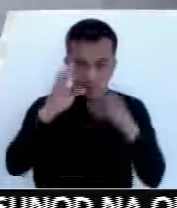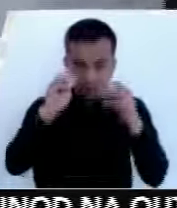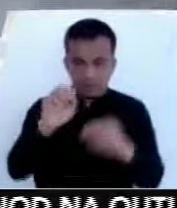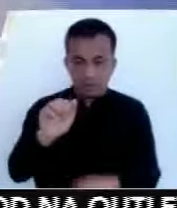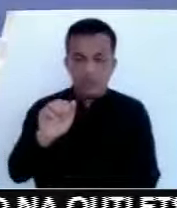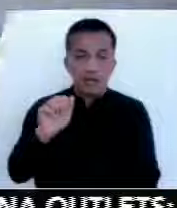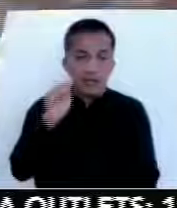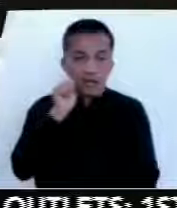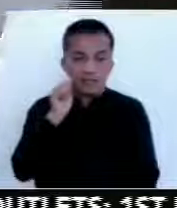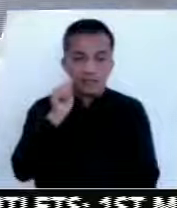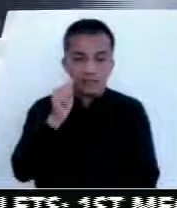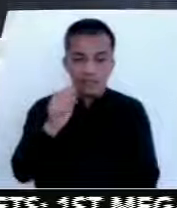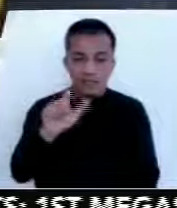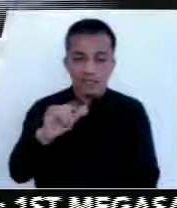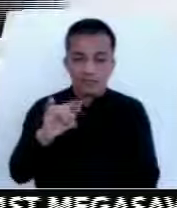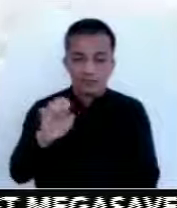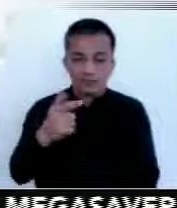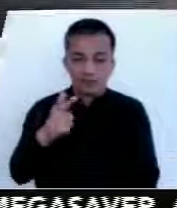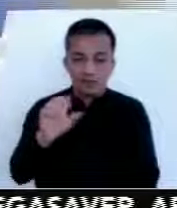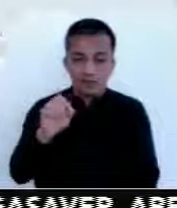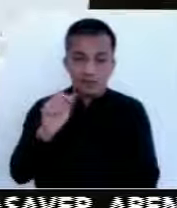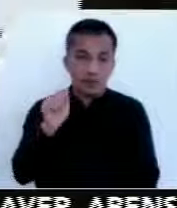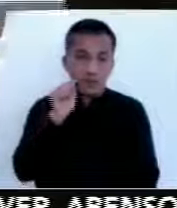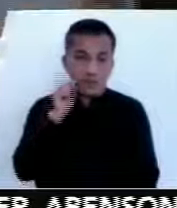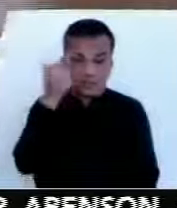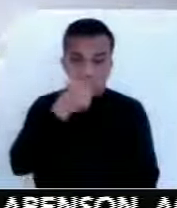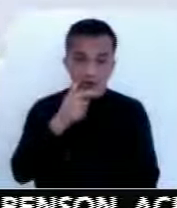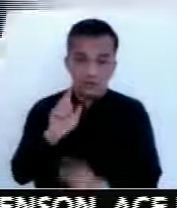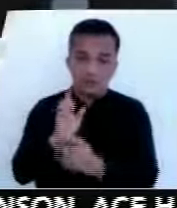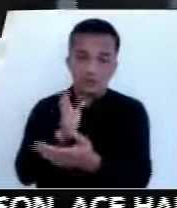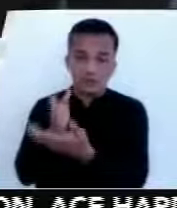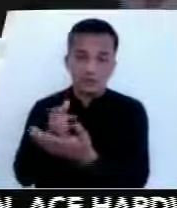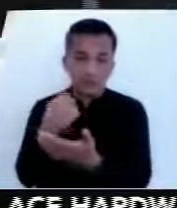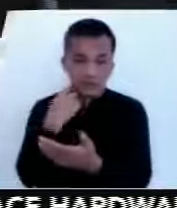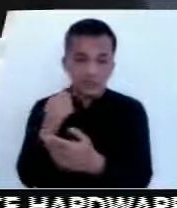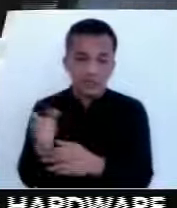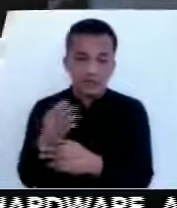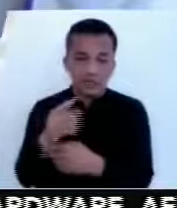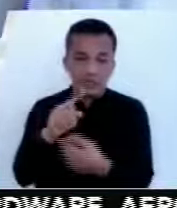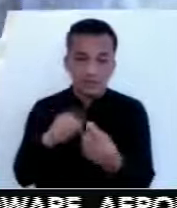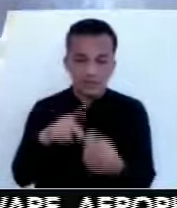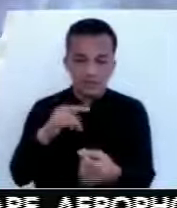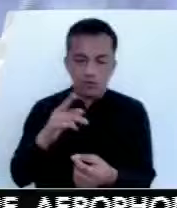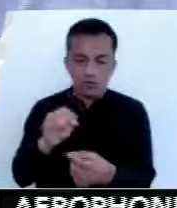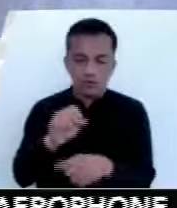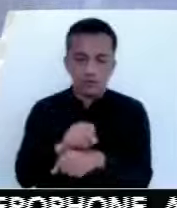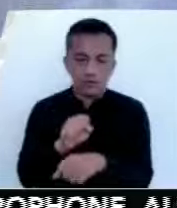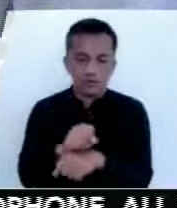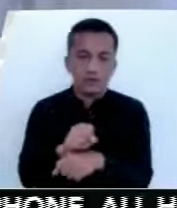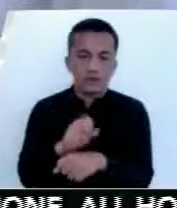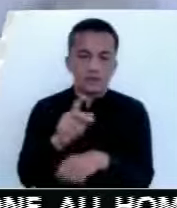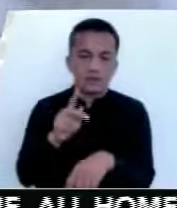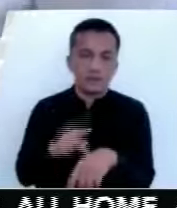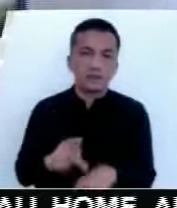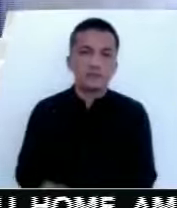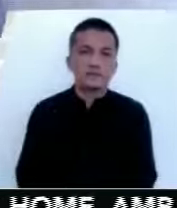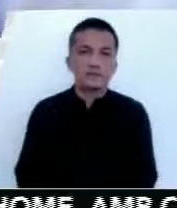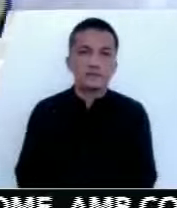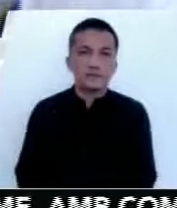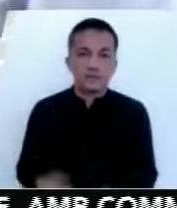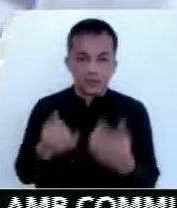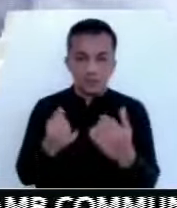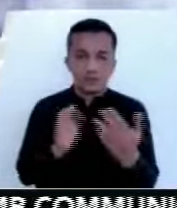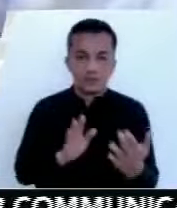kaninang umaga para dumalo sa pagdinig na senado ukol sa Pogo operation sa bansa ngayon lang muling humarap sa senado si